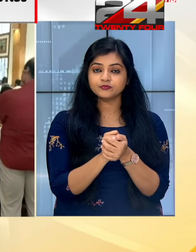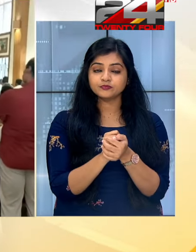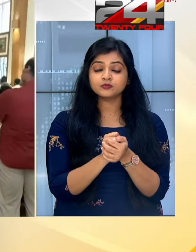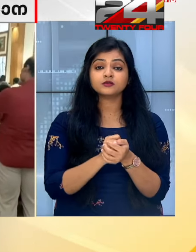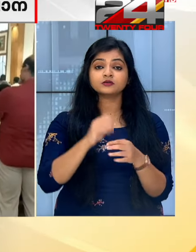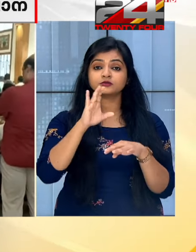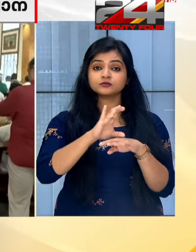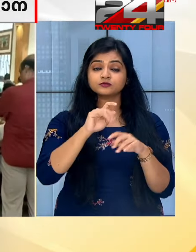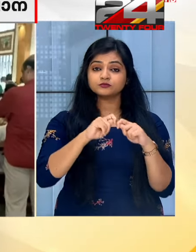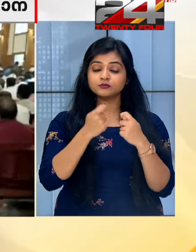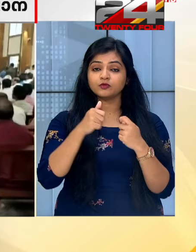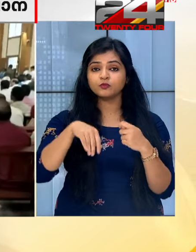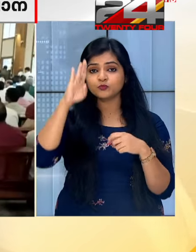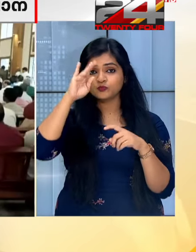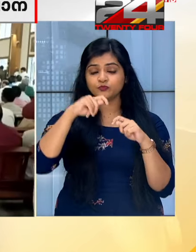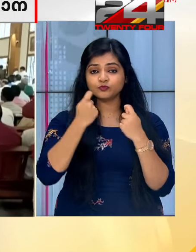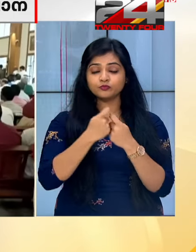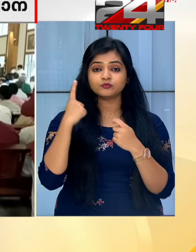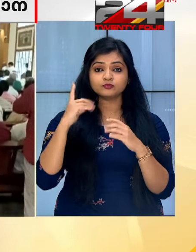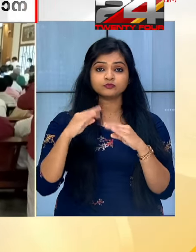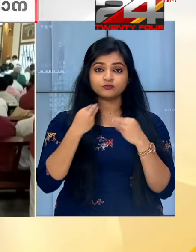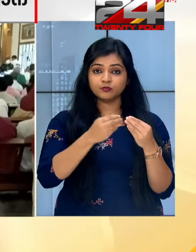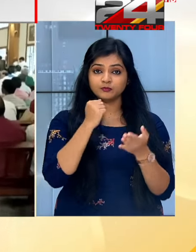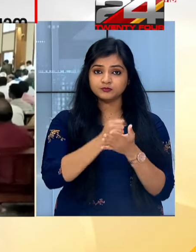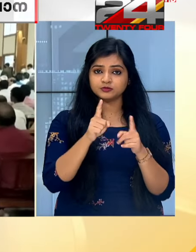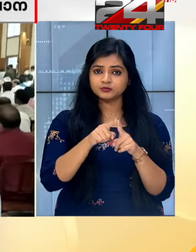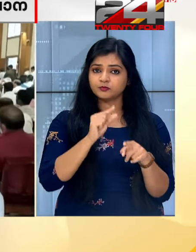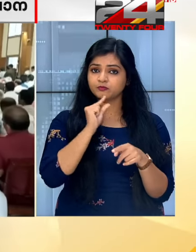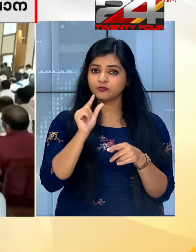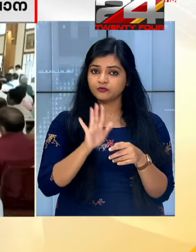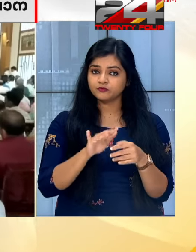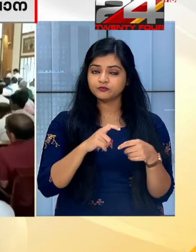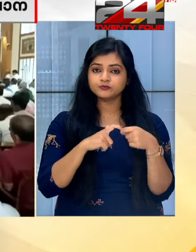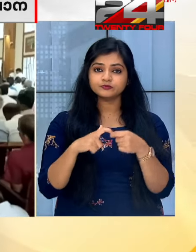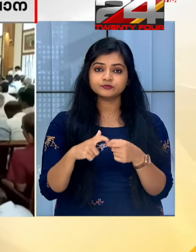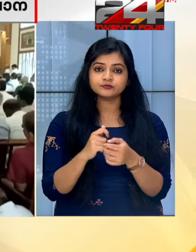അതിരൂപതയുടെ ഭാഗത്തു നിന്ന് പോലീസിന്റെയോ മറ്റോ സുരക്ഷ തേടുന്ന സാഹചര്യമുണ്ടോ?